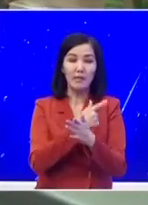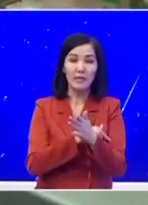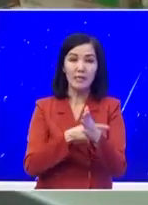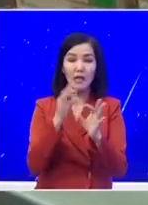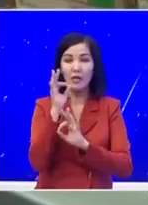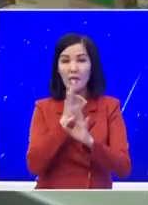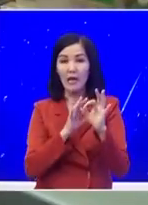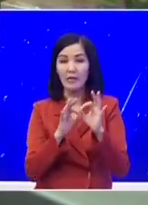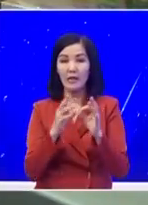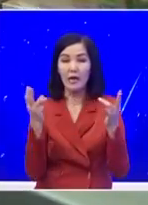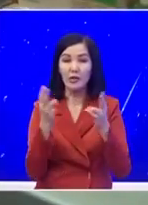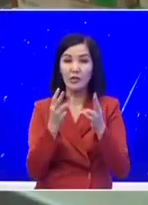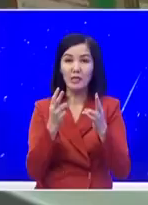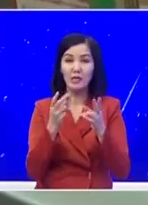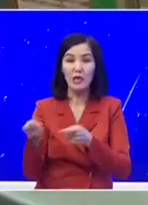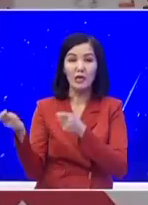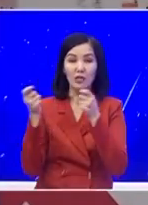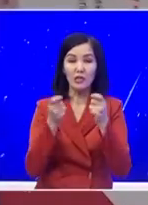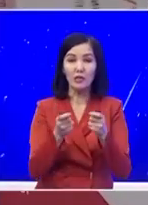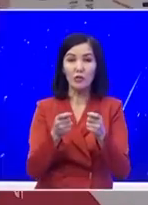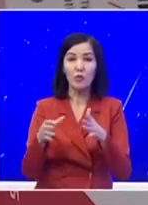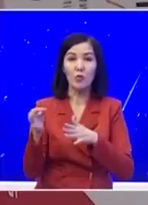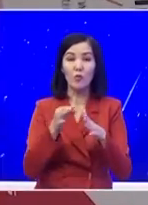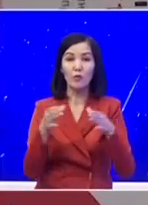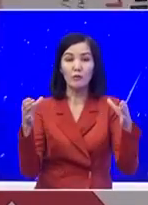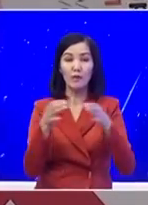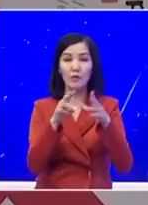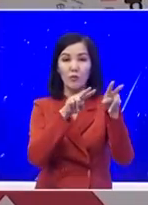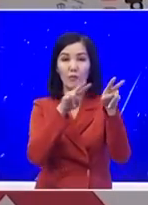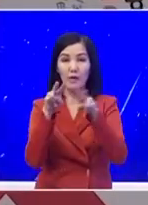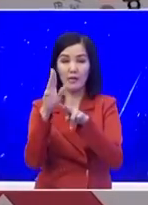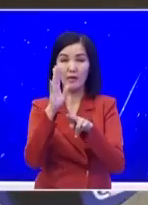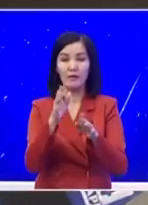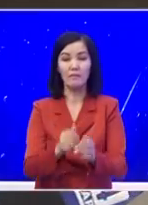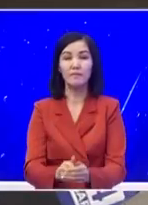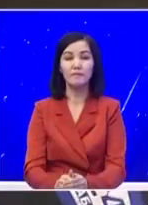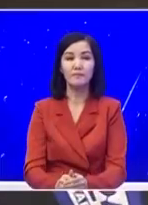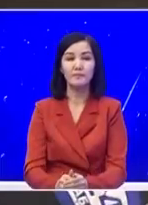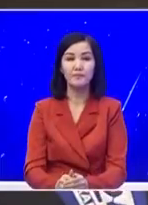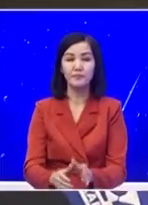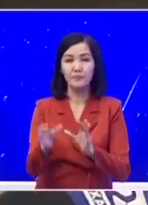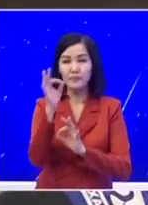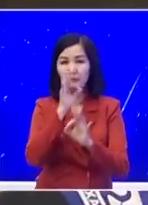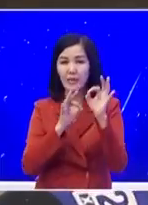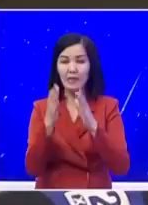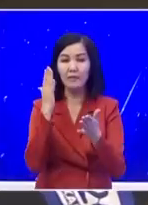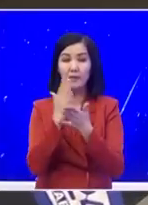болып кетпей тиісті мекемелерге жеткізілуін облыстық мониторинг тобы қадағалайды. Дәрі-дәрмек бәрі